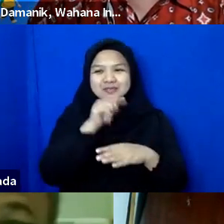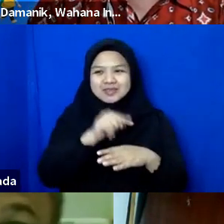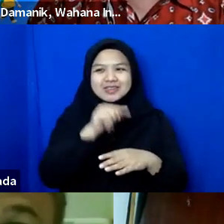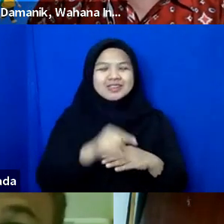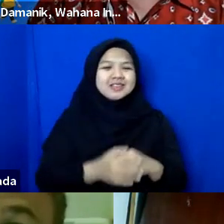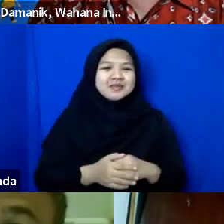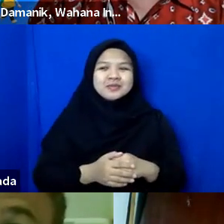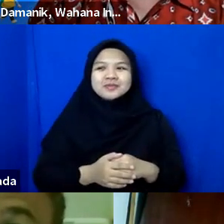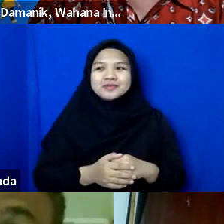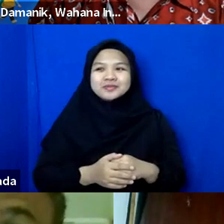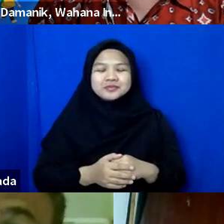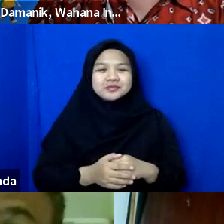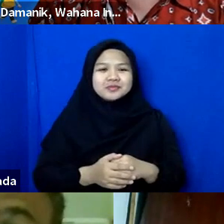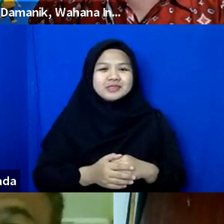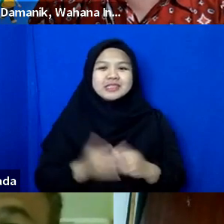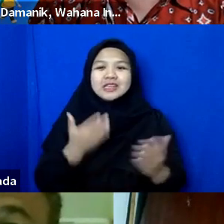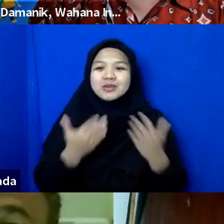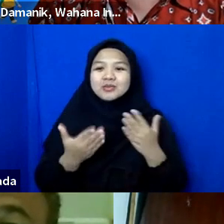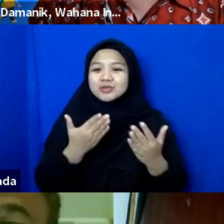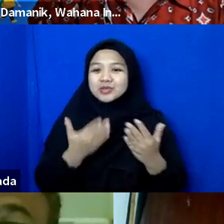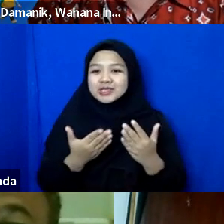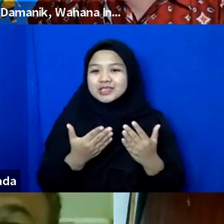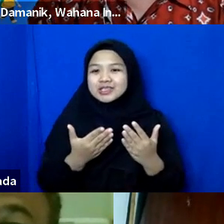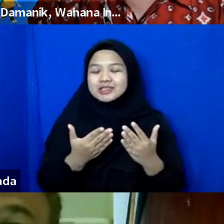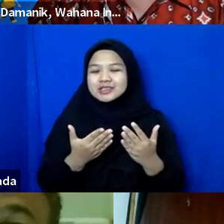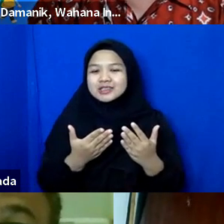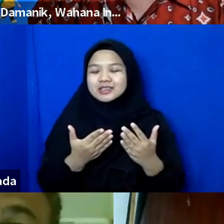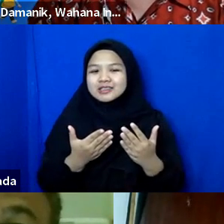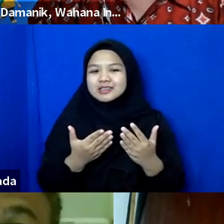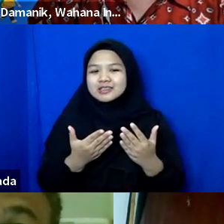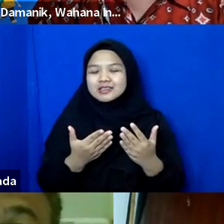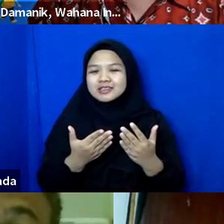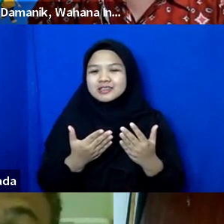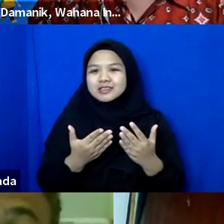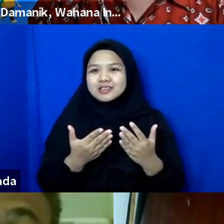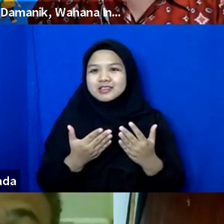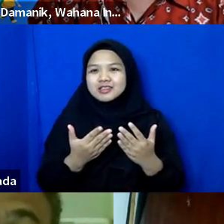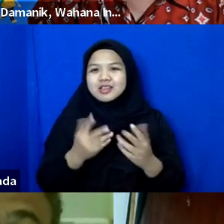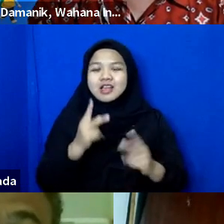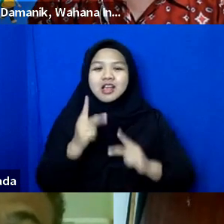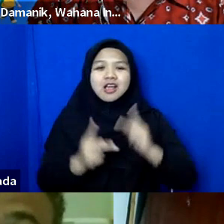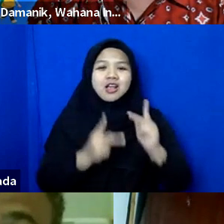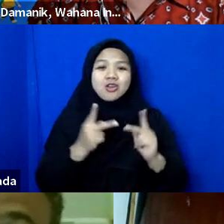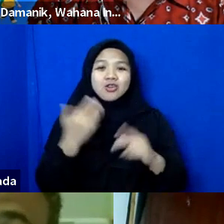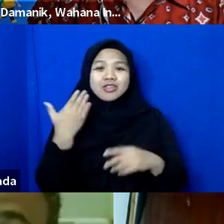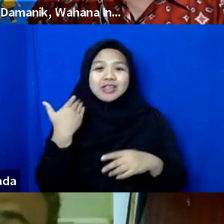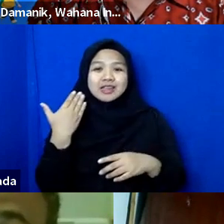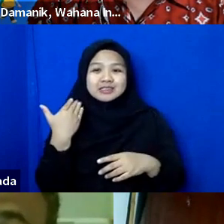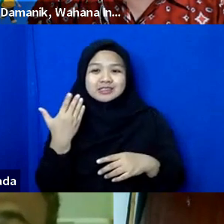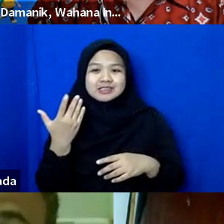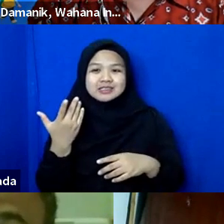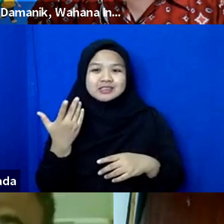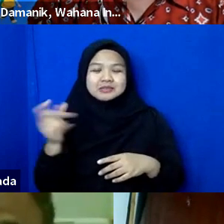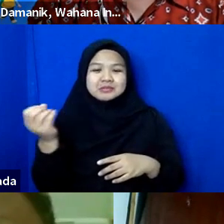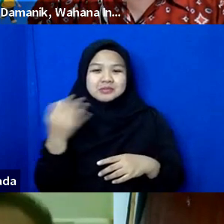gan barangkali am apa namanya kalau tadi di